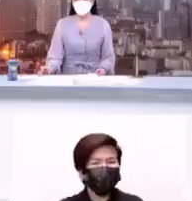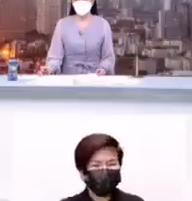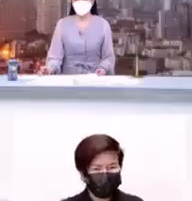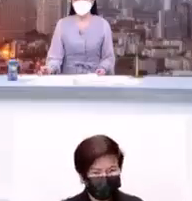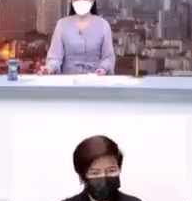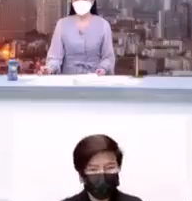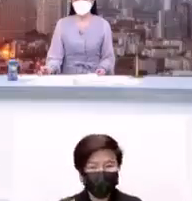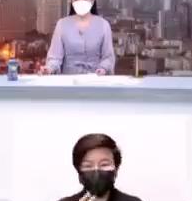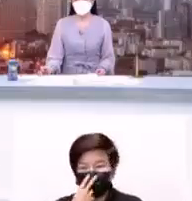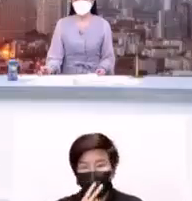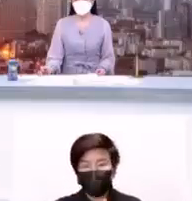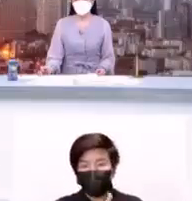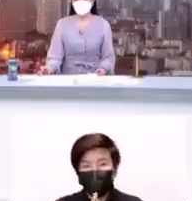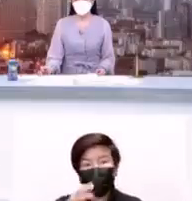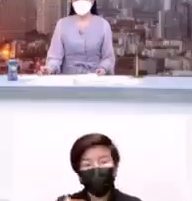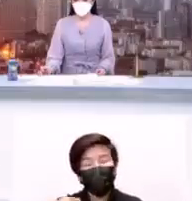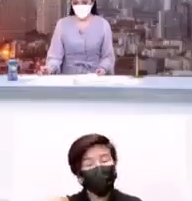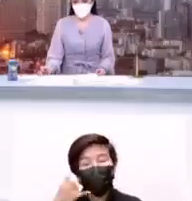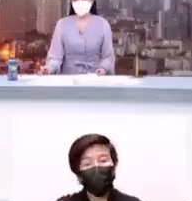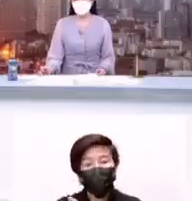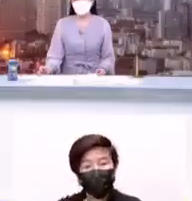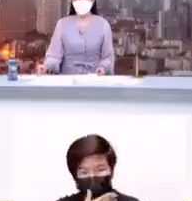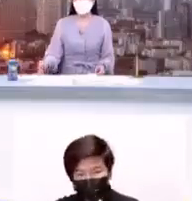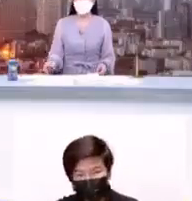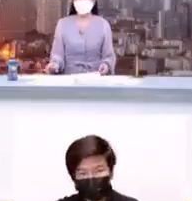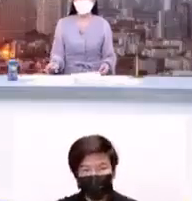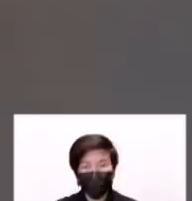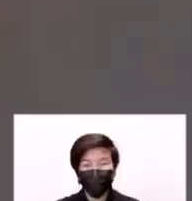ดเลยทีเดียวค่ะเดี๋ยวพามาดูนะคะว่ามีประเทศอะไรกันบ้างค่ะ เชิญค่ะ